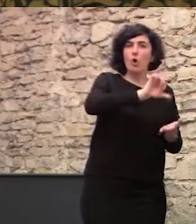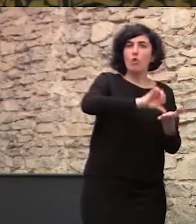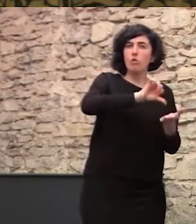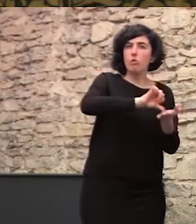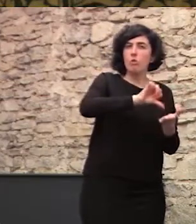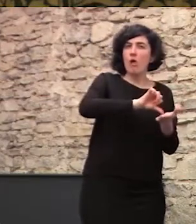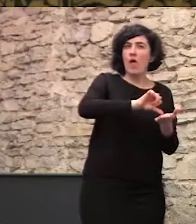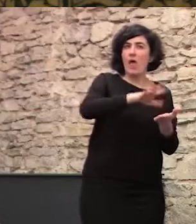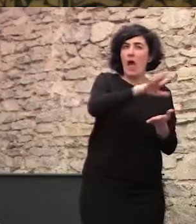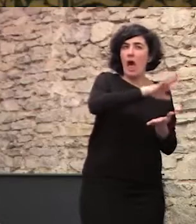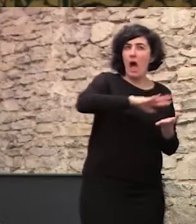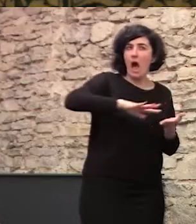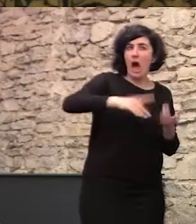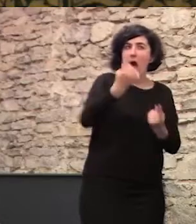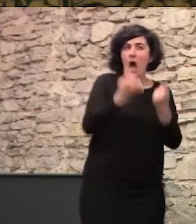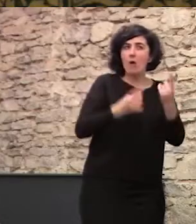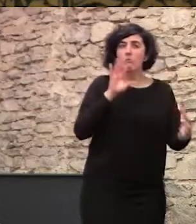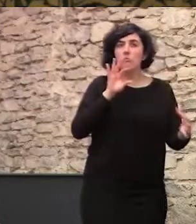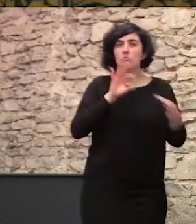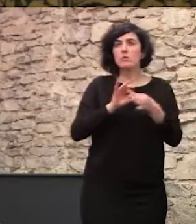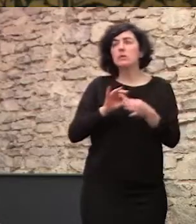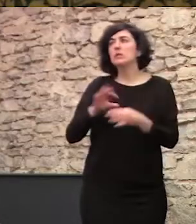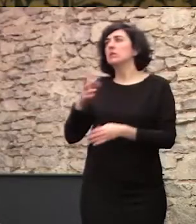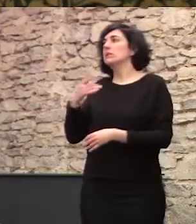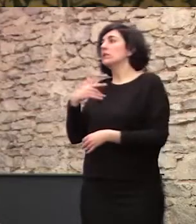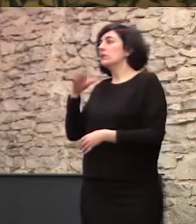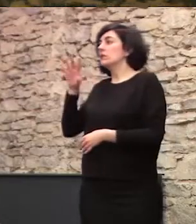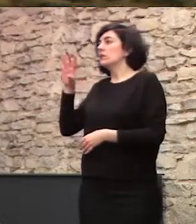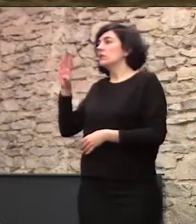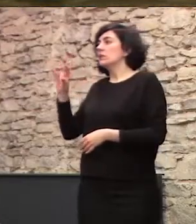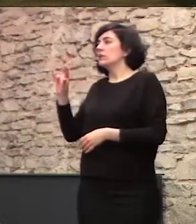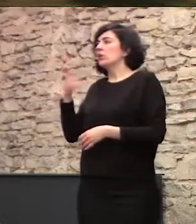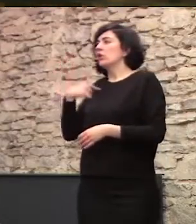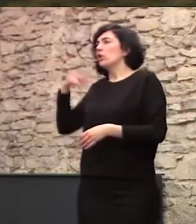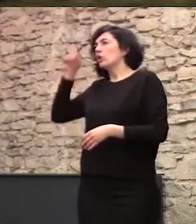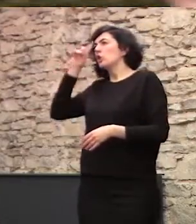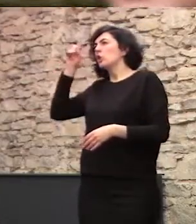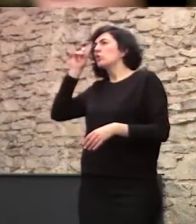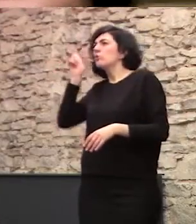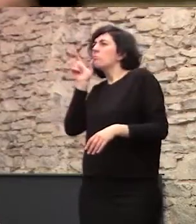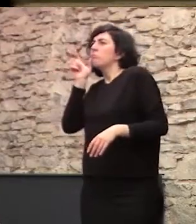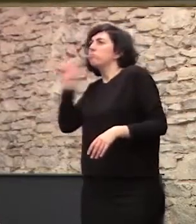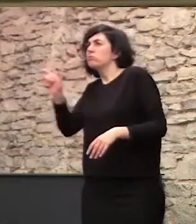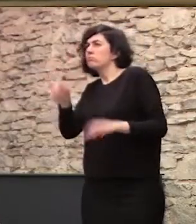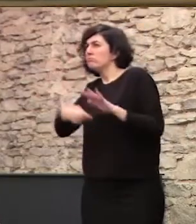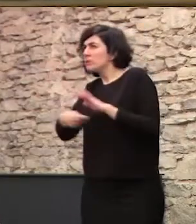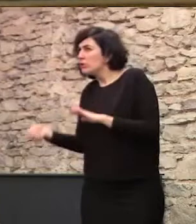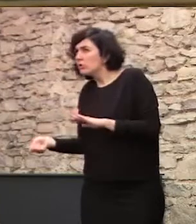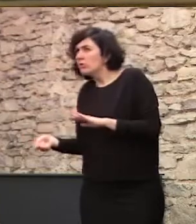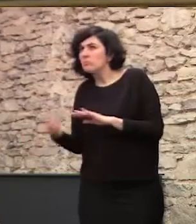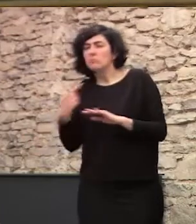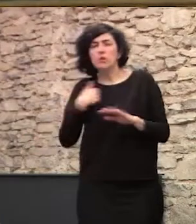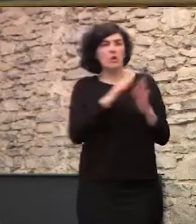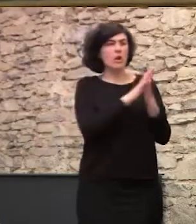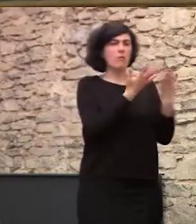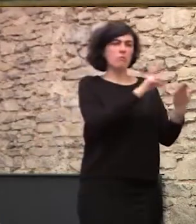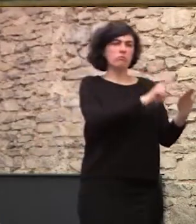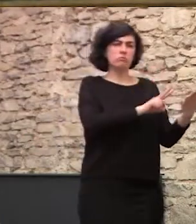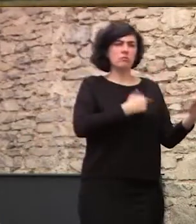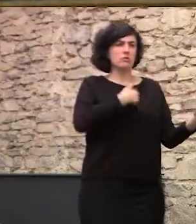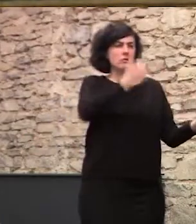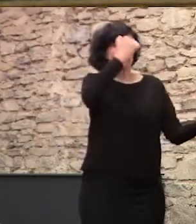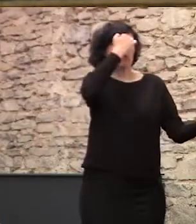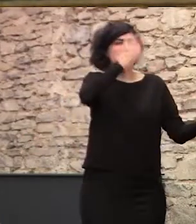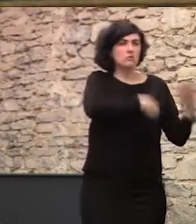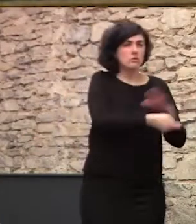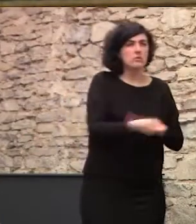da, erraiek hori Gasteizen askotan kokatu dut. Bai, ez Gasteiz, nik uste, ez dakit Gasteiz agartzen, itzeste patuta baina. Nik ikusik bai, Gasteiz bai, liburu hortan.